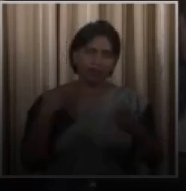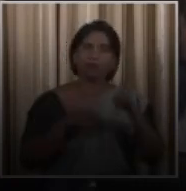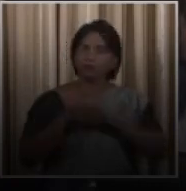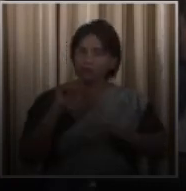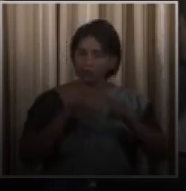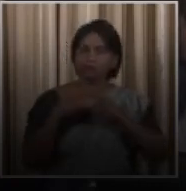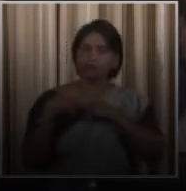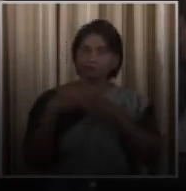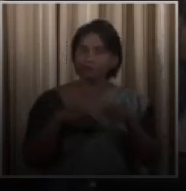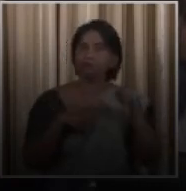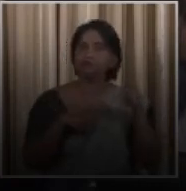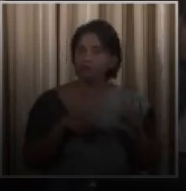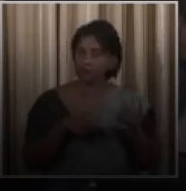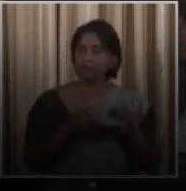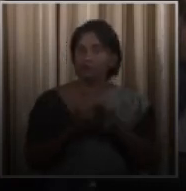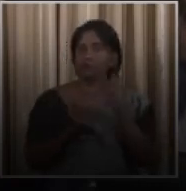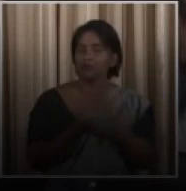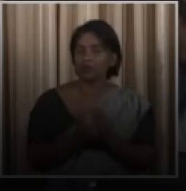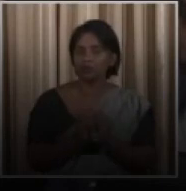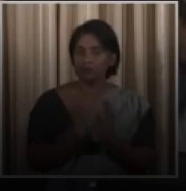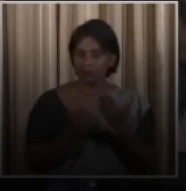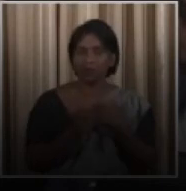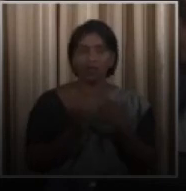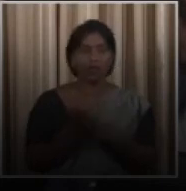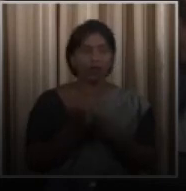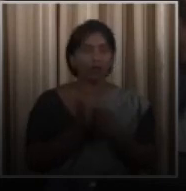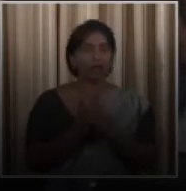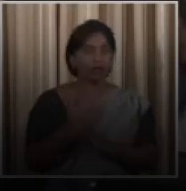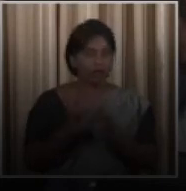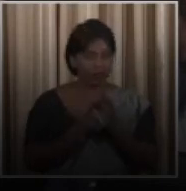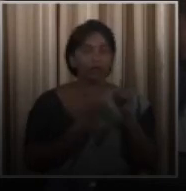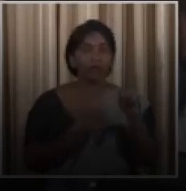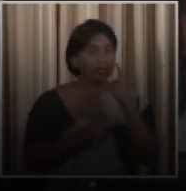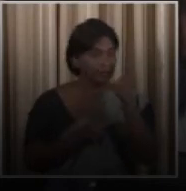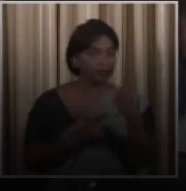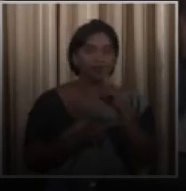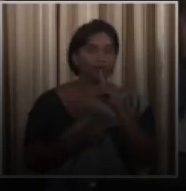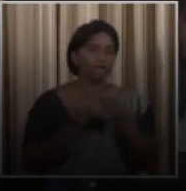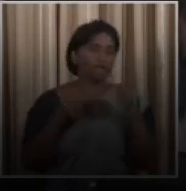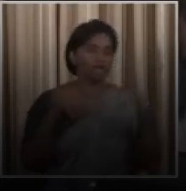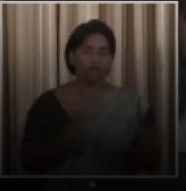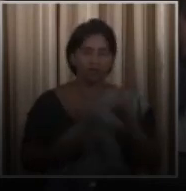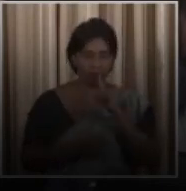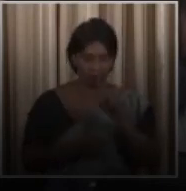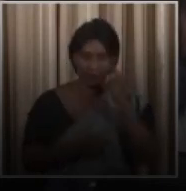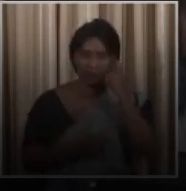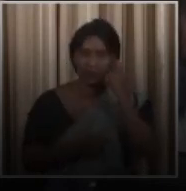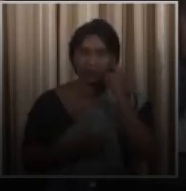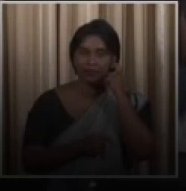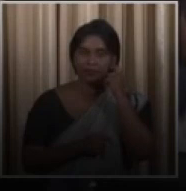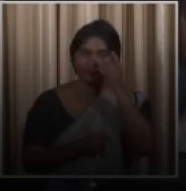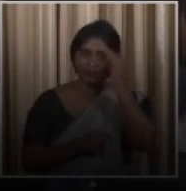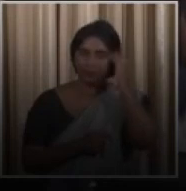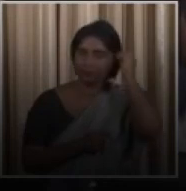සාකච්ඡාවීම් පවතින එකක් මේක ගේන්න කටයුතු කරන්න කියලා ගරු රවුෆ් හකින් ඇමතිතුමා මන්ත්‍රීතුමා විතරක් ඒකට විරෝධයක් පෑවා ඊට